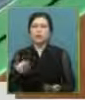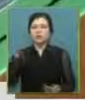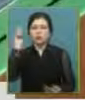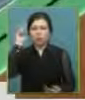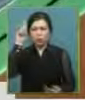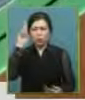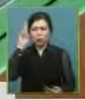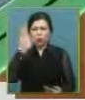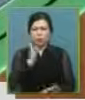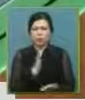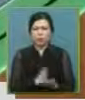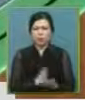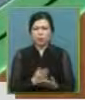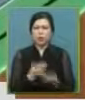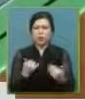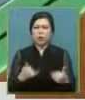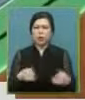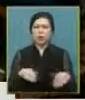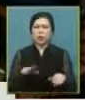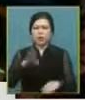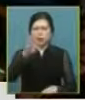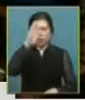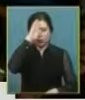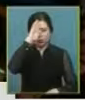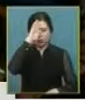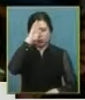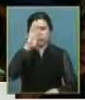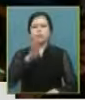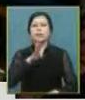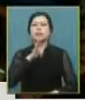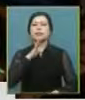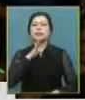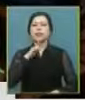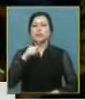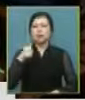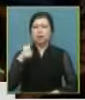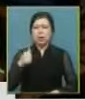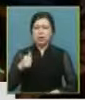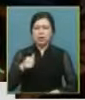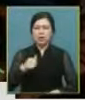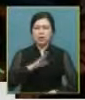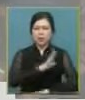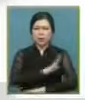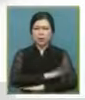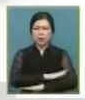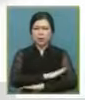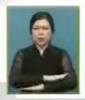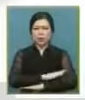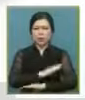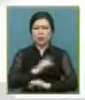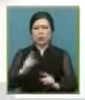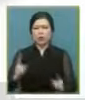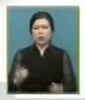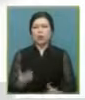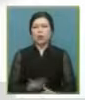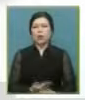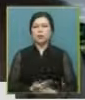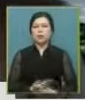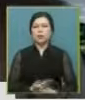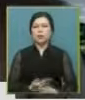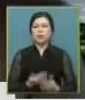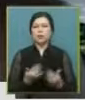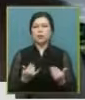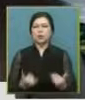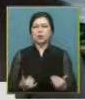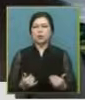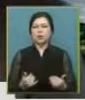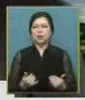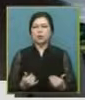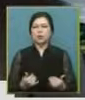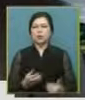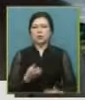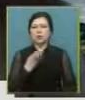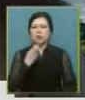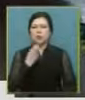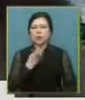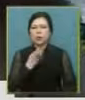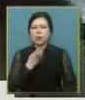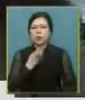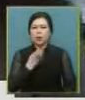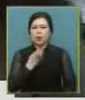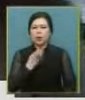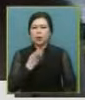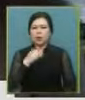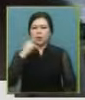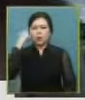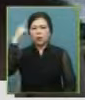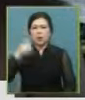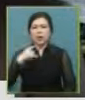берік ұстайтын ұландар етіп тәрбиелеудің амал әрекеттері. 2014 жылы оңтүстік Қазақстан облысында осы жалпы білім беретін пәндердің